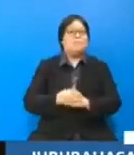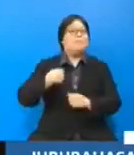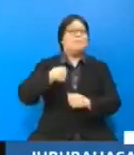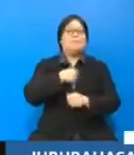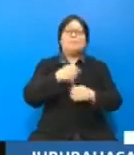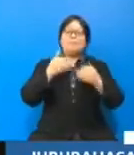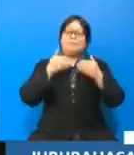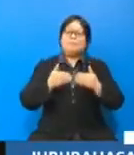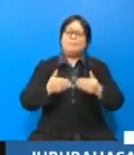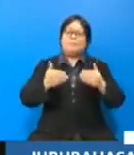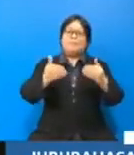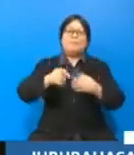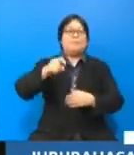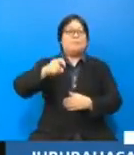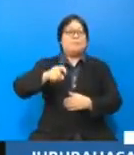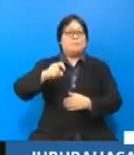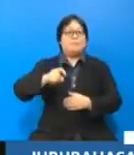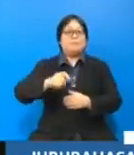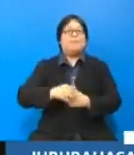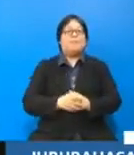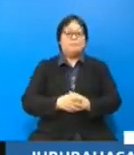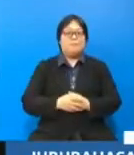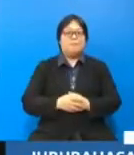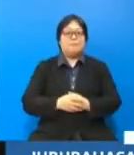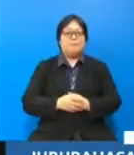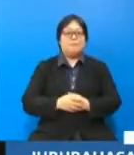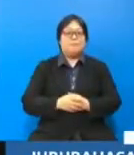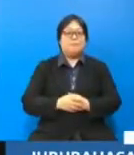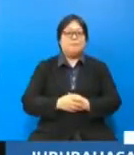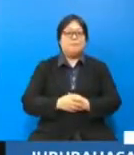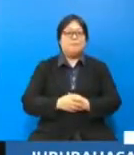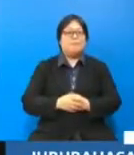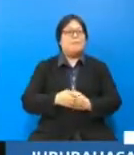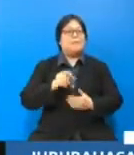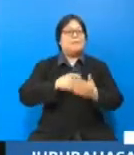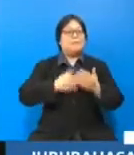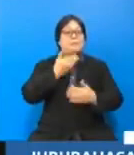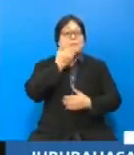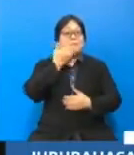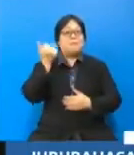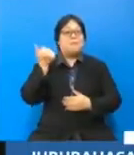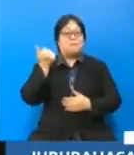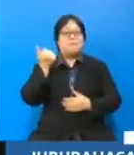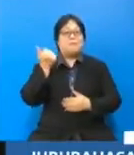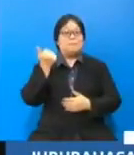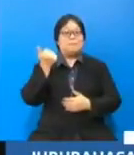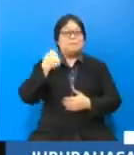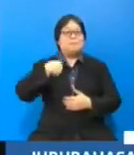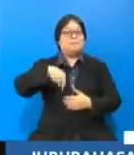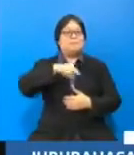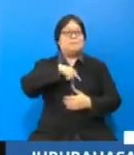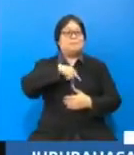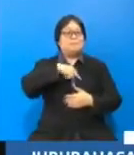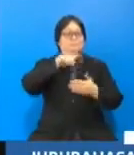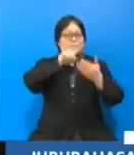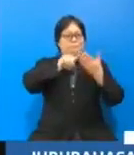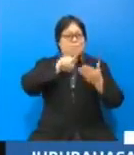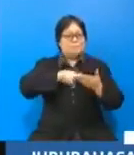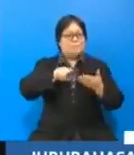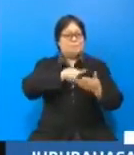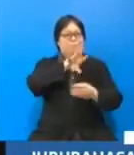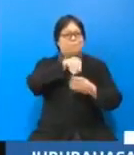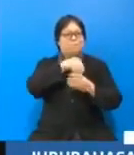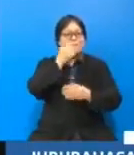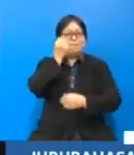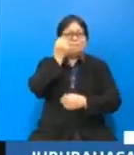kita terus memastikan apa yang kelebihan yang ada dalam kita meniti dan